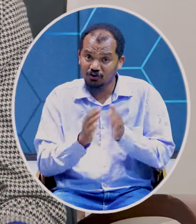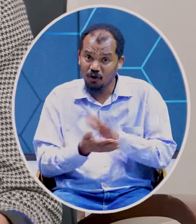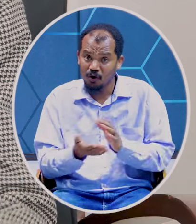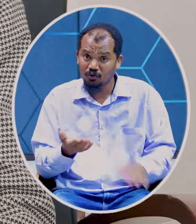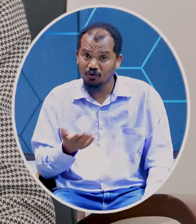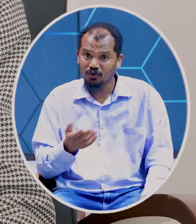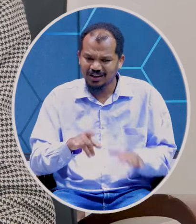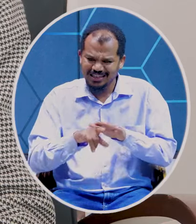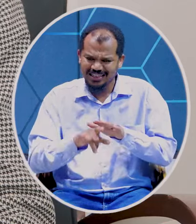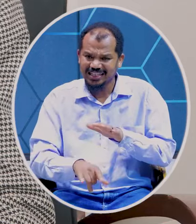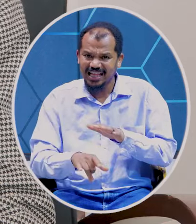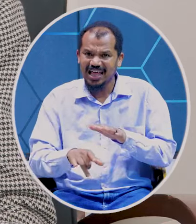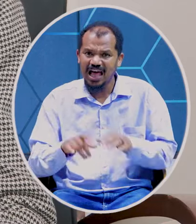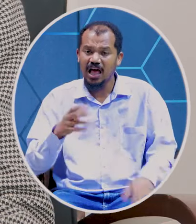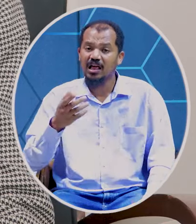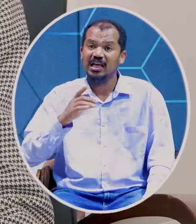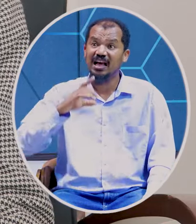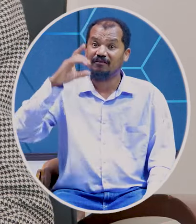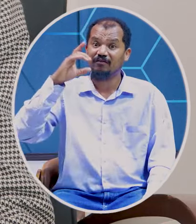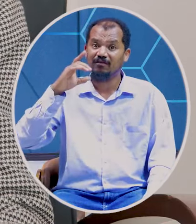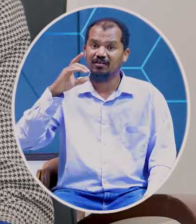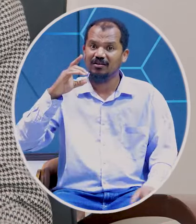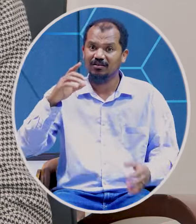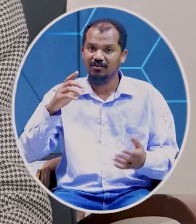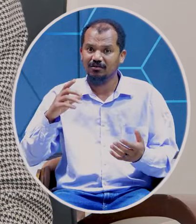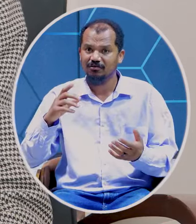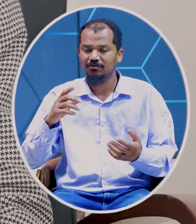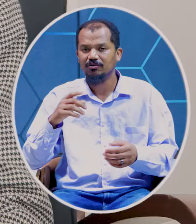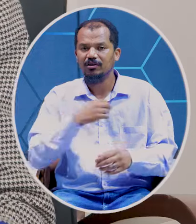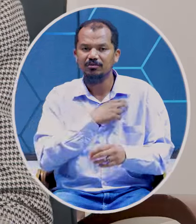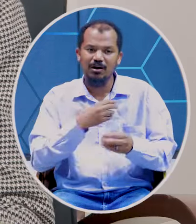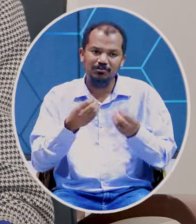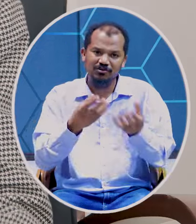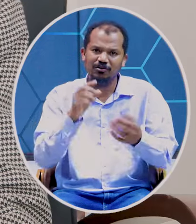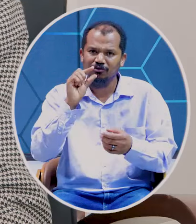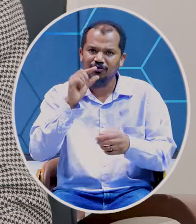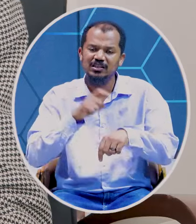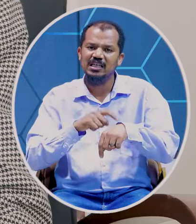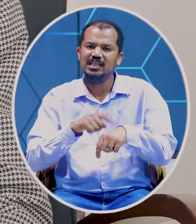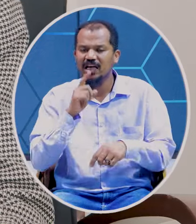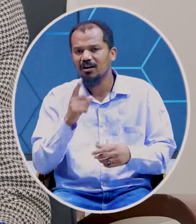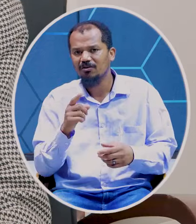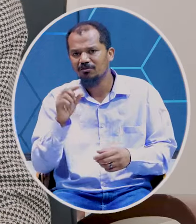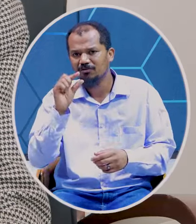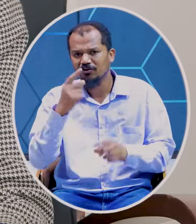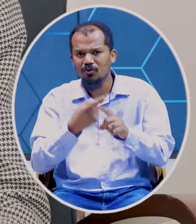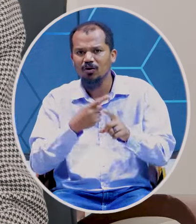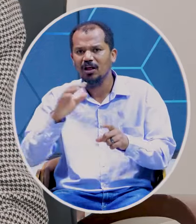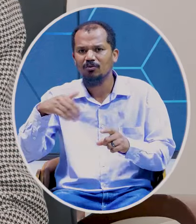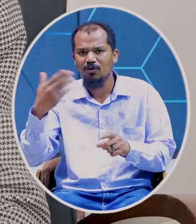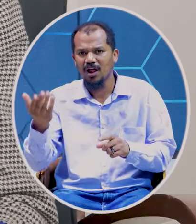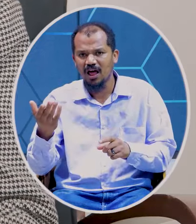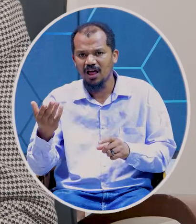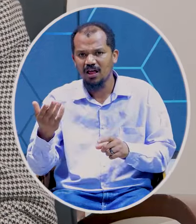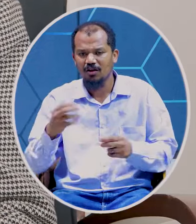ስለሆኑ ዝቅተኛ ማነው ከፍ ያለ ደረጃ ላይ መጣሉ ህክምና ብንሰጣቸው ለተወሰነ ጊዜ ነው በትንሽ ወራት